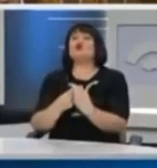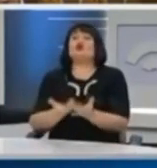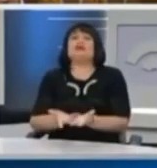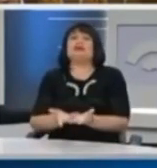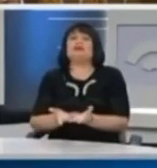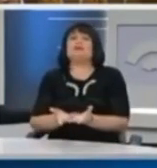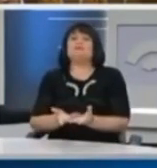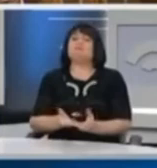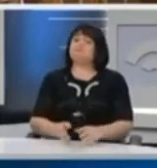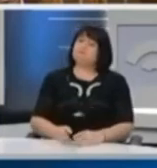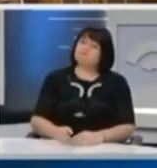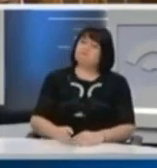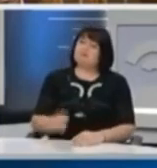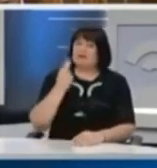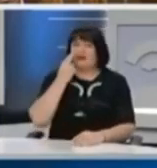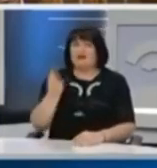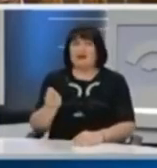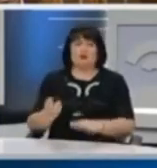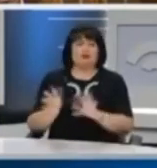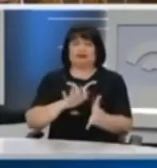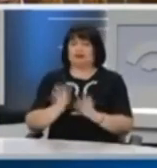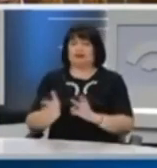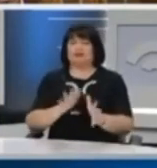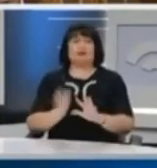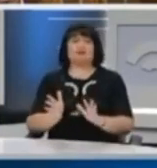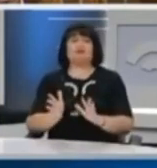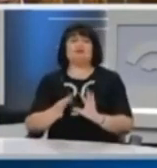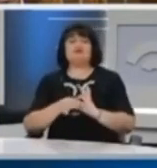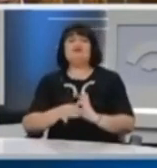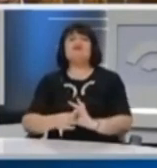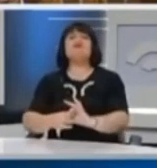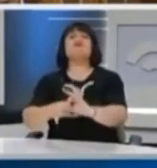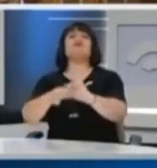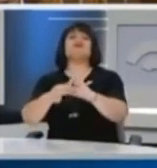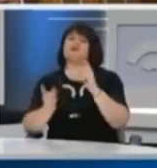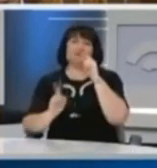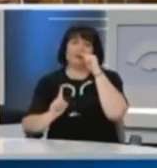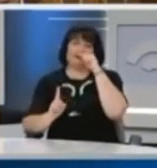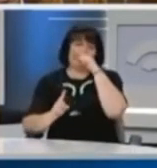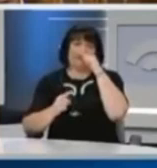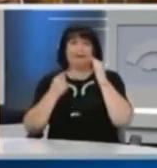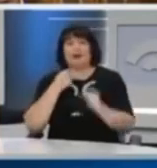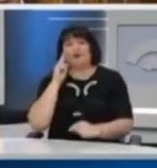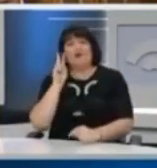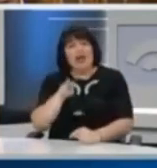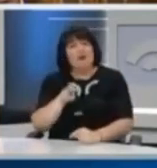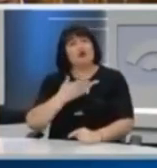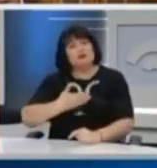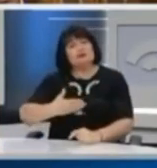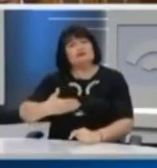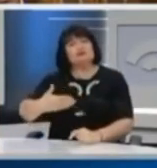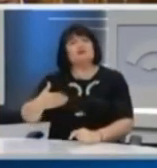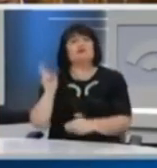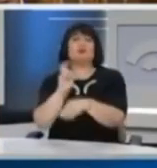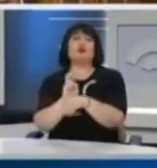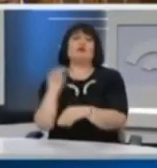Και τολμώ να πω και μία ασυνέχεια σε σχέση με το κλίμα το οποίο έχω διαγνώσει από